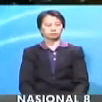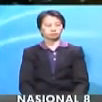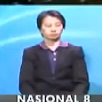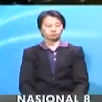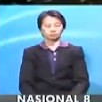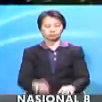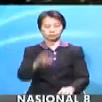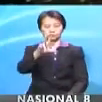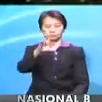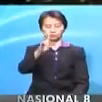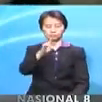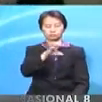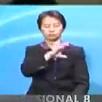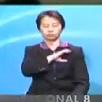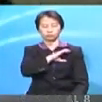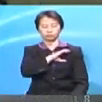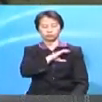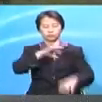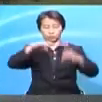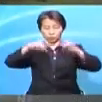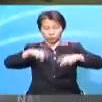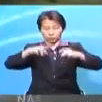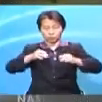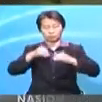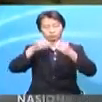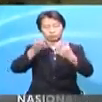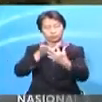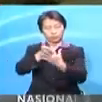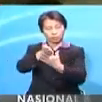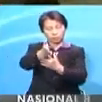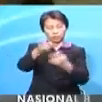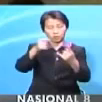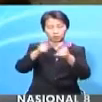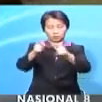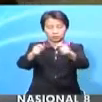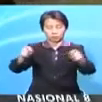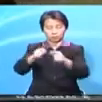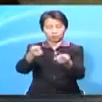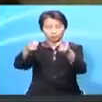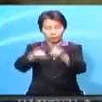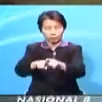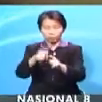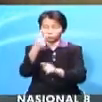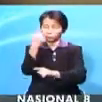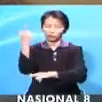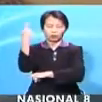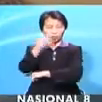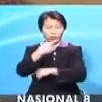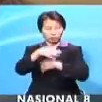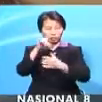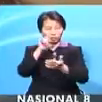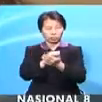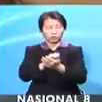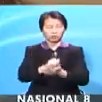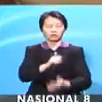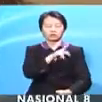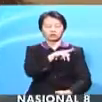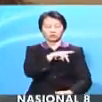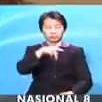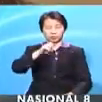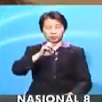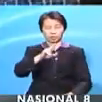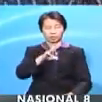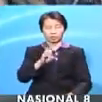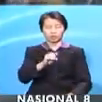70 voli Belanda dan Australia diberi akses Beberapa hari kemudian pasukan raksasa dan vidio rnj ketua